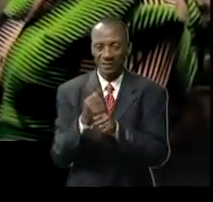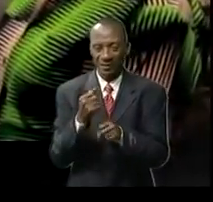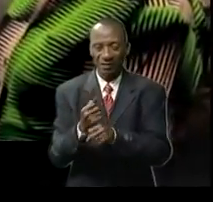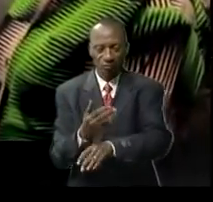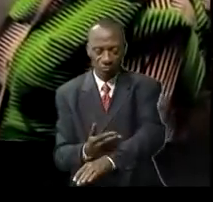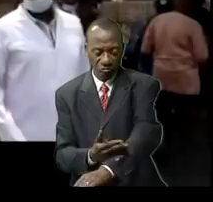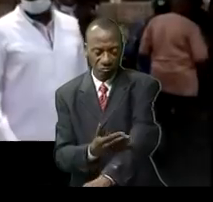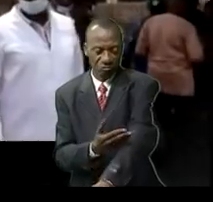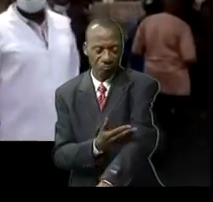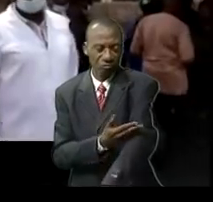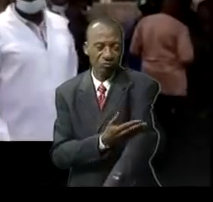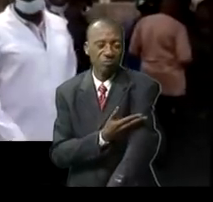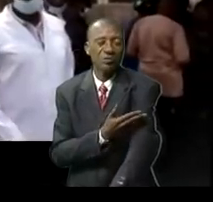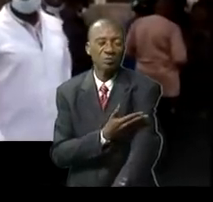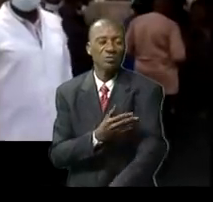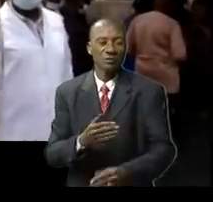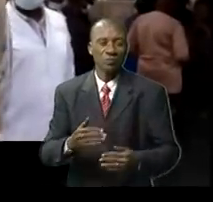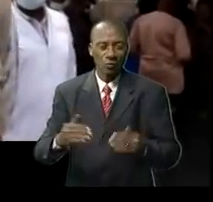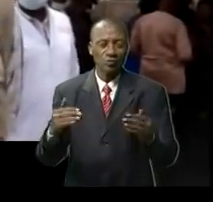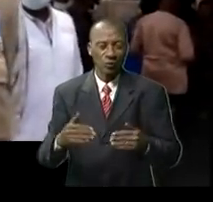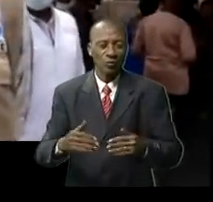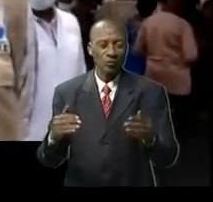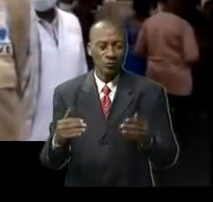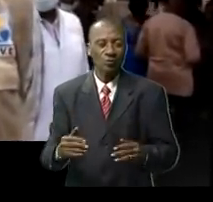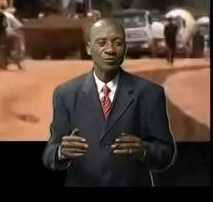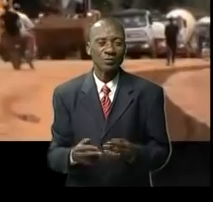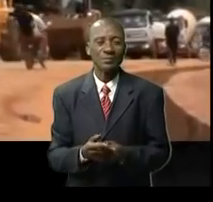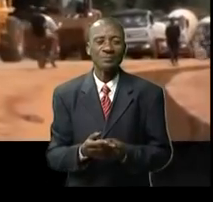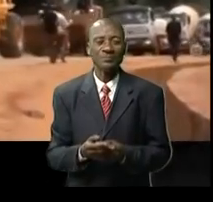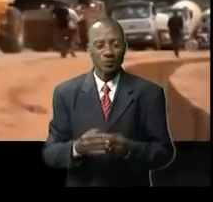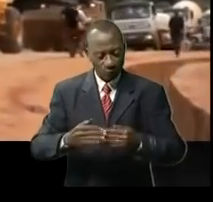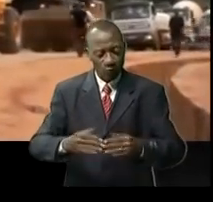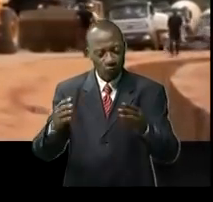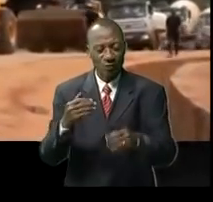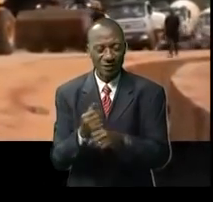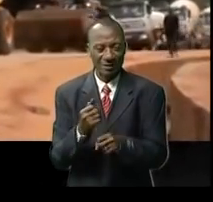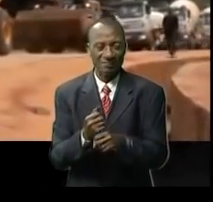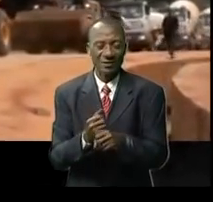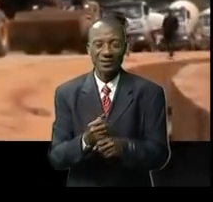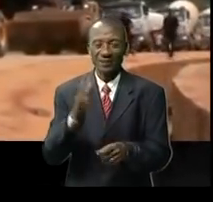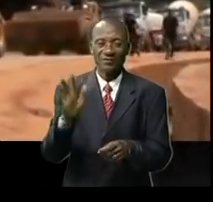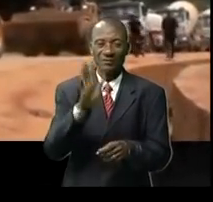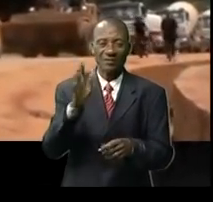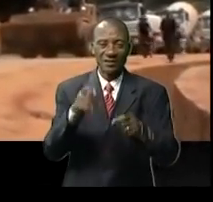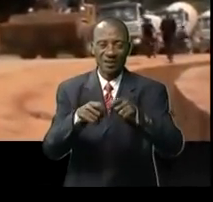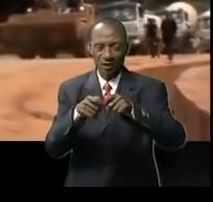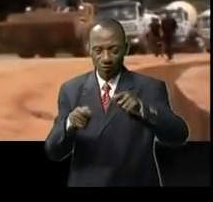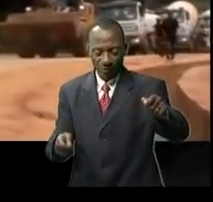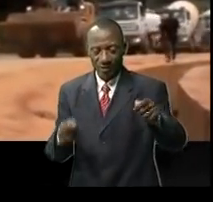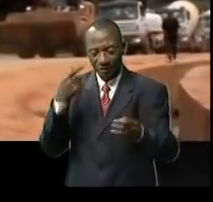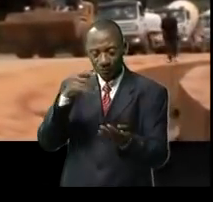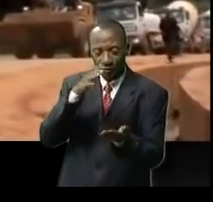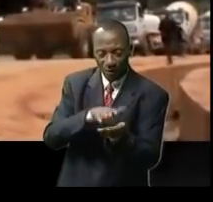projet Chile-Gelou qui sont à la phase de l'assainissement sur les 25 km des routes asphaltées à travers la